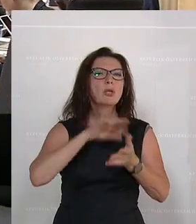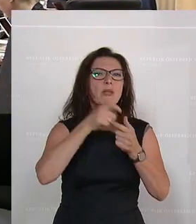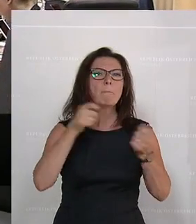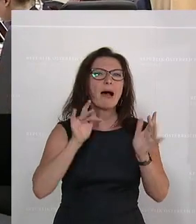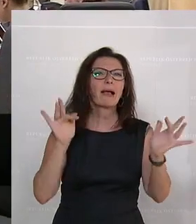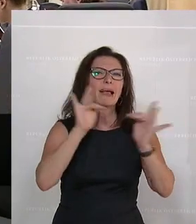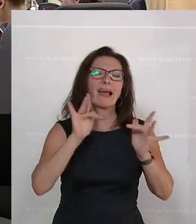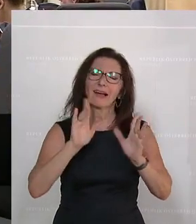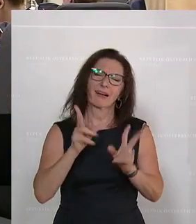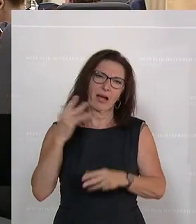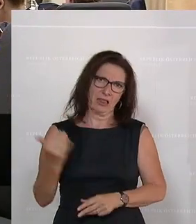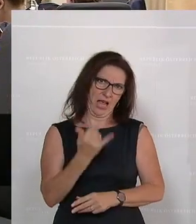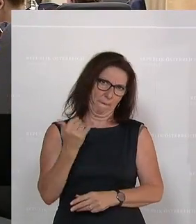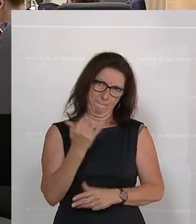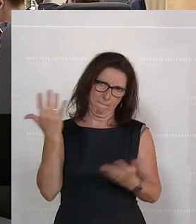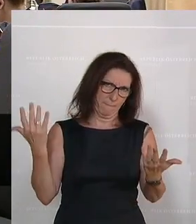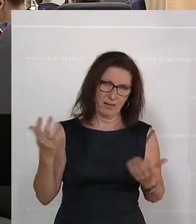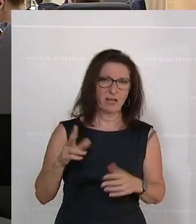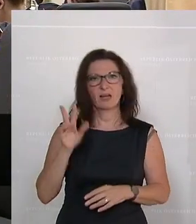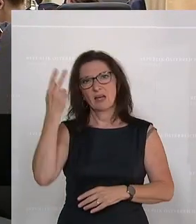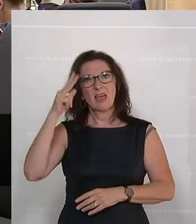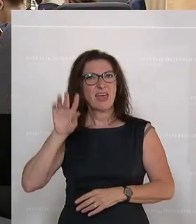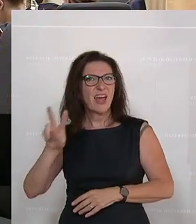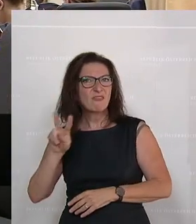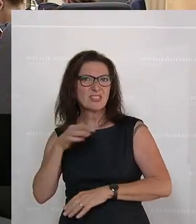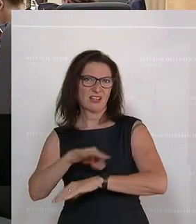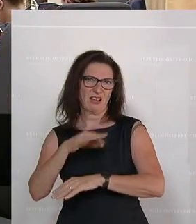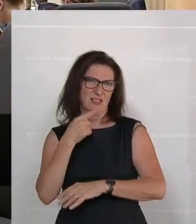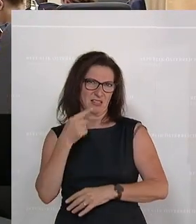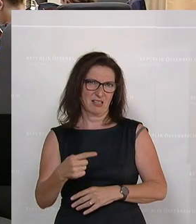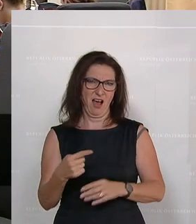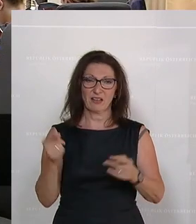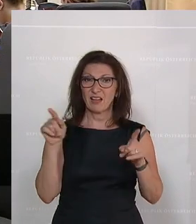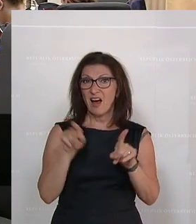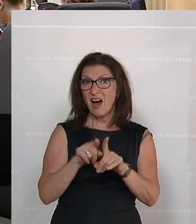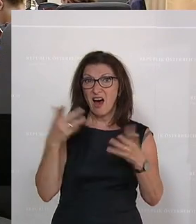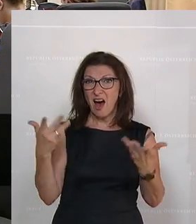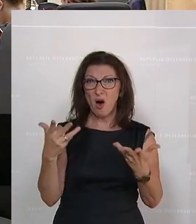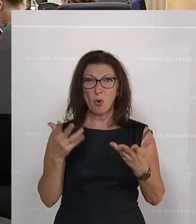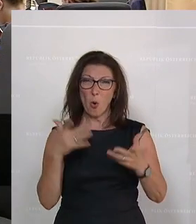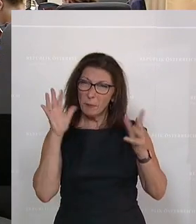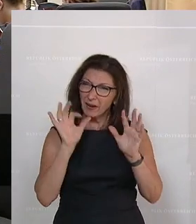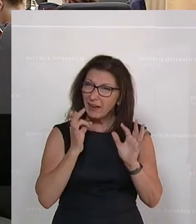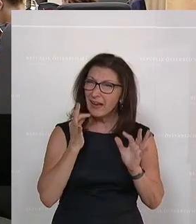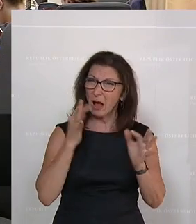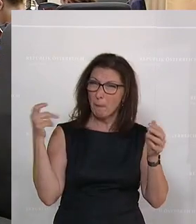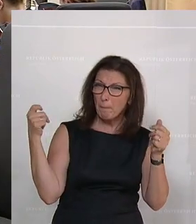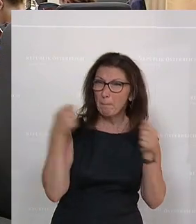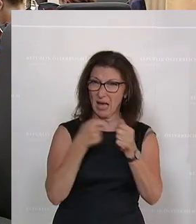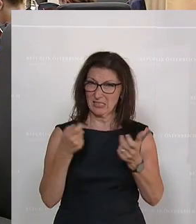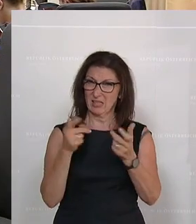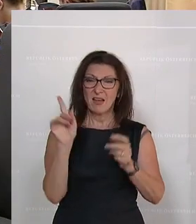da lässt sich treffen diskutieren der herr vizekanzler hat das gesagt auch über die treffsicherheit wie genau welche maßnahme